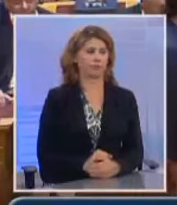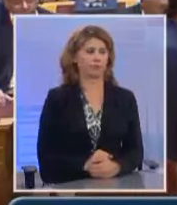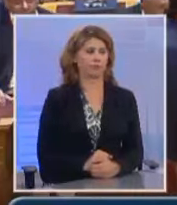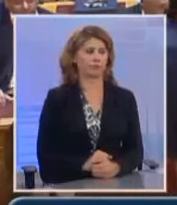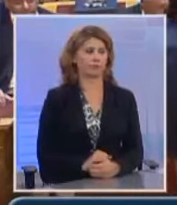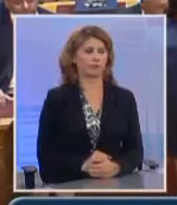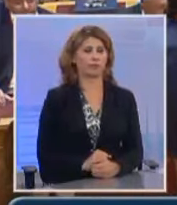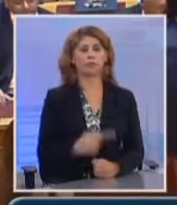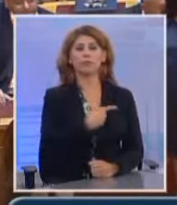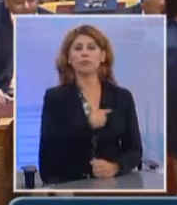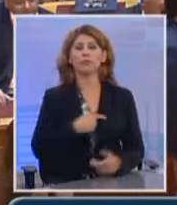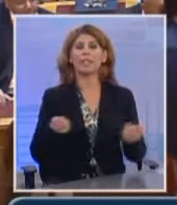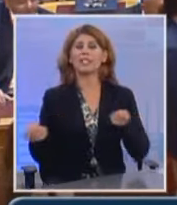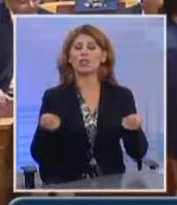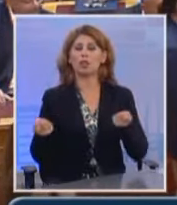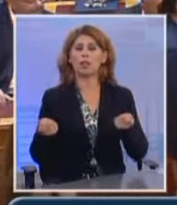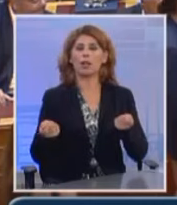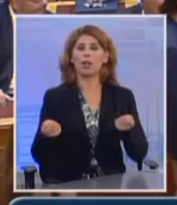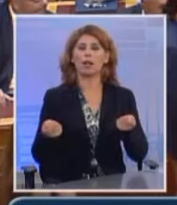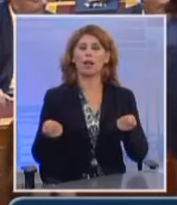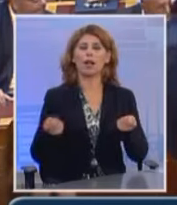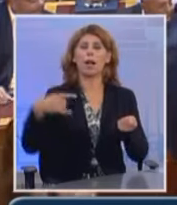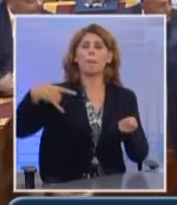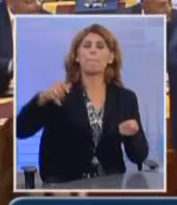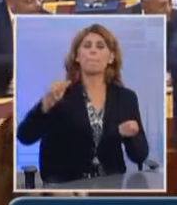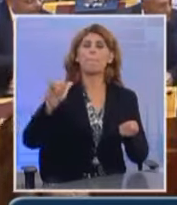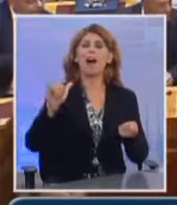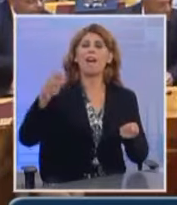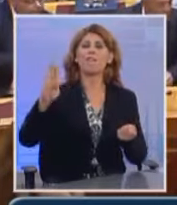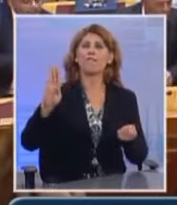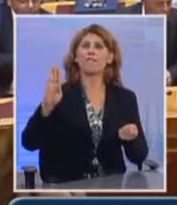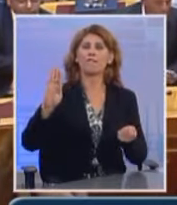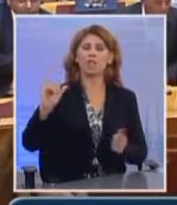Η τεχνική συντονίστρια Παδιώτη Ιωάννα.